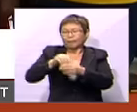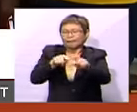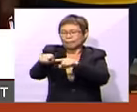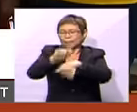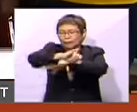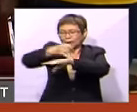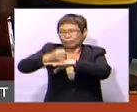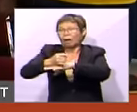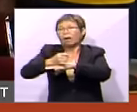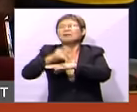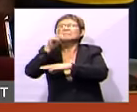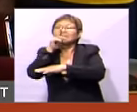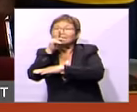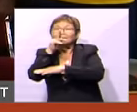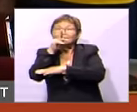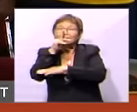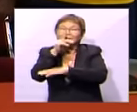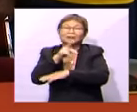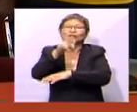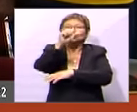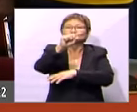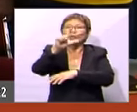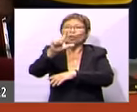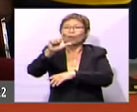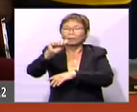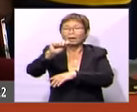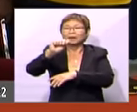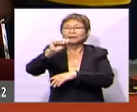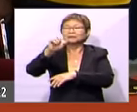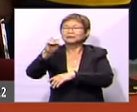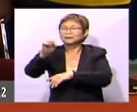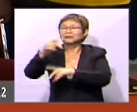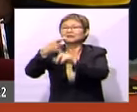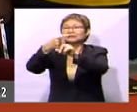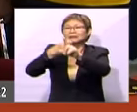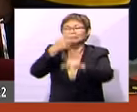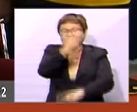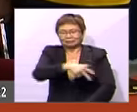penyerang import Lang Merah, Kianis Solasen, yang berasal dari Denmark.